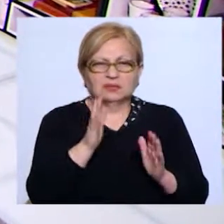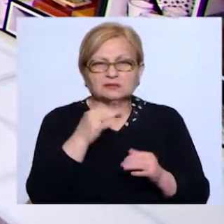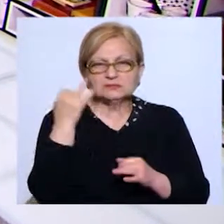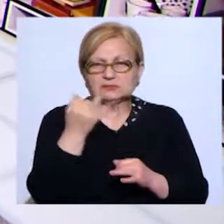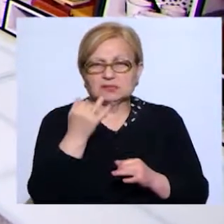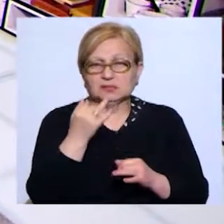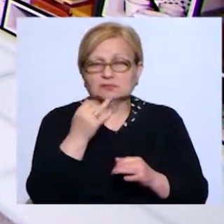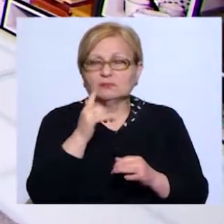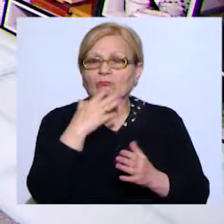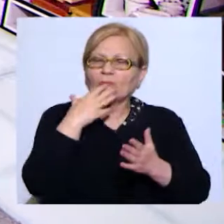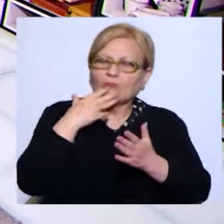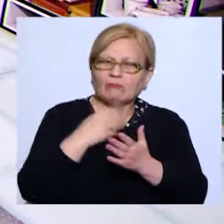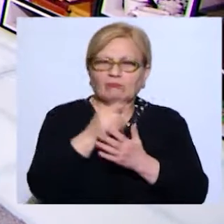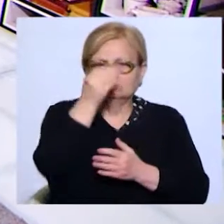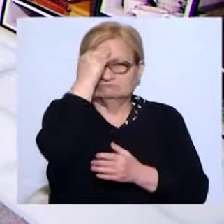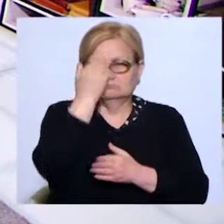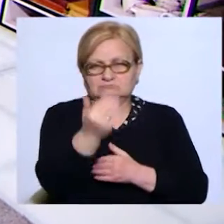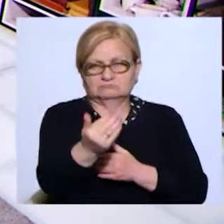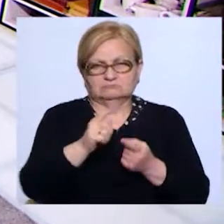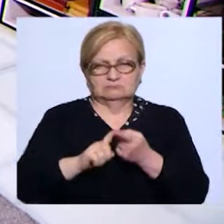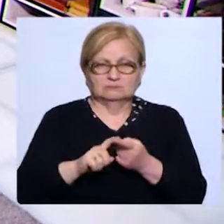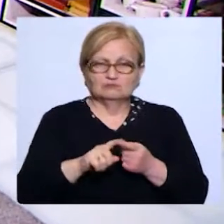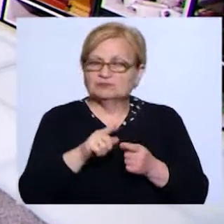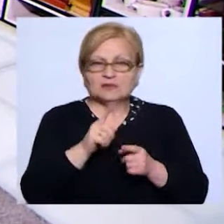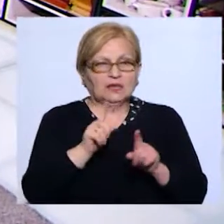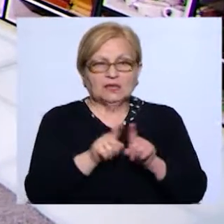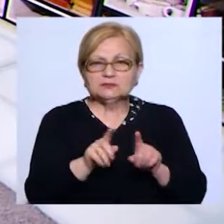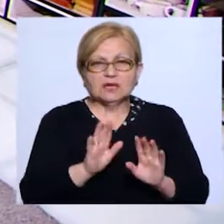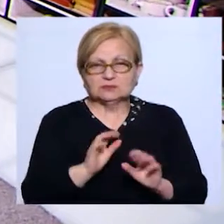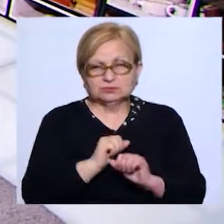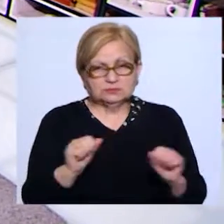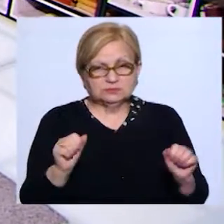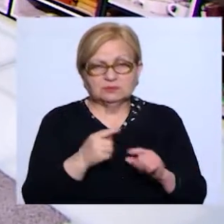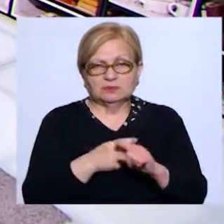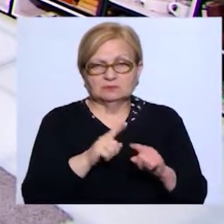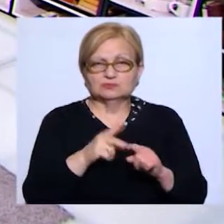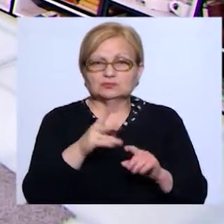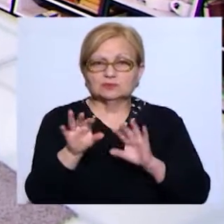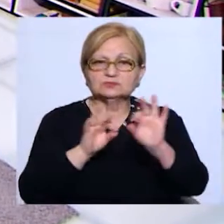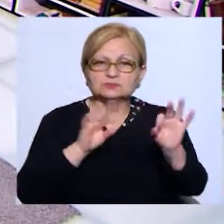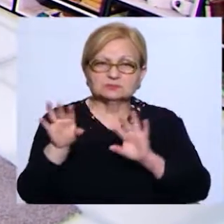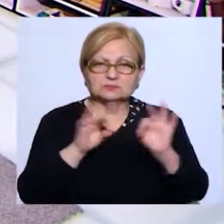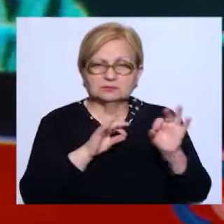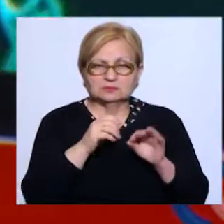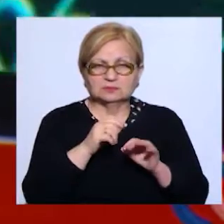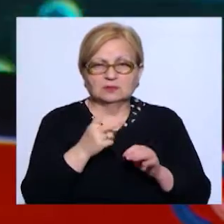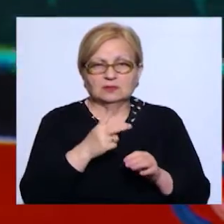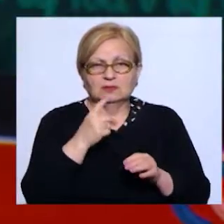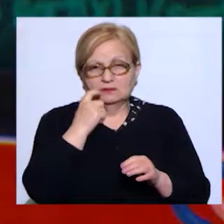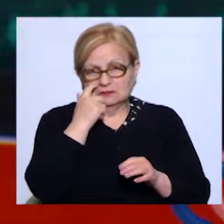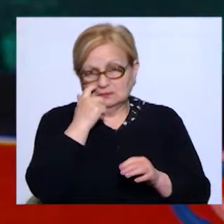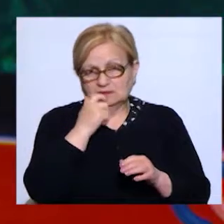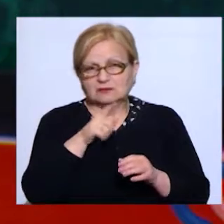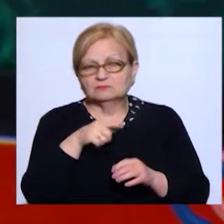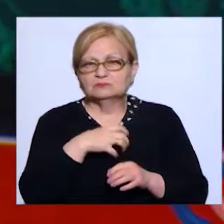გამოკითხვის წარმოების დროს აუცილებელია, ანუ შერჩევითი მეთოდი რომ ვაწარმოებთ გამოკითხვას, ობიექტურობა არის